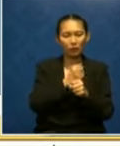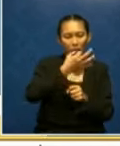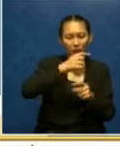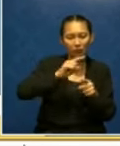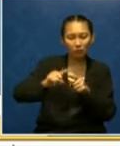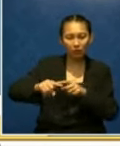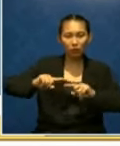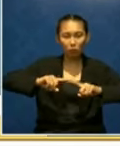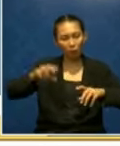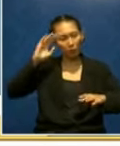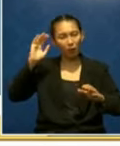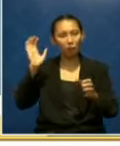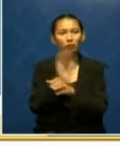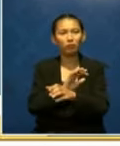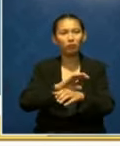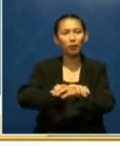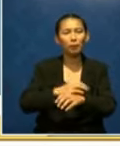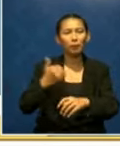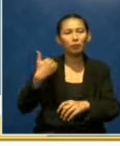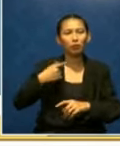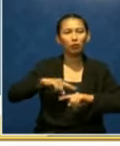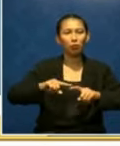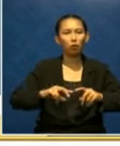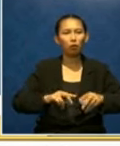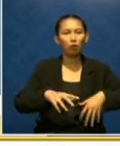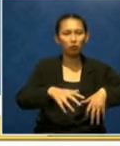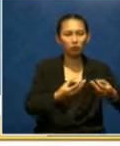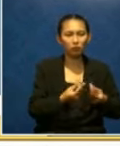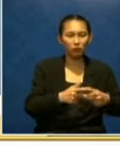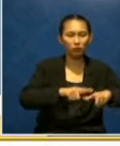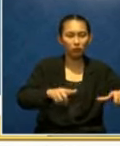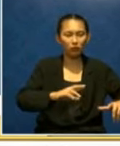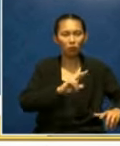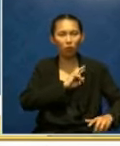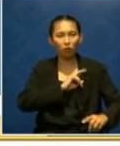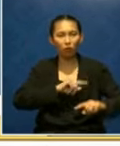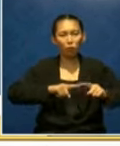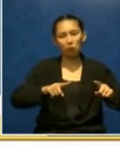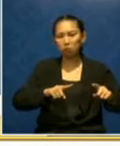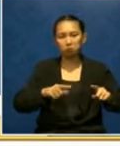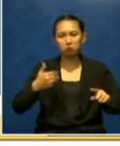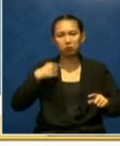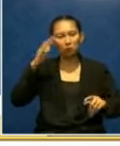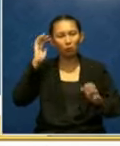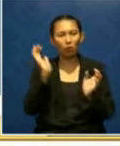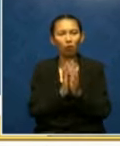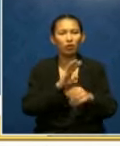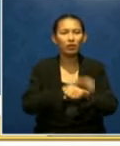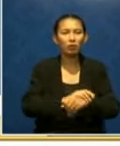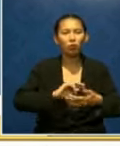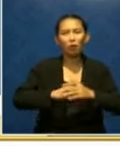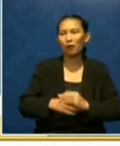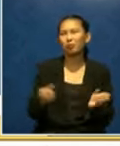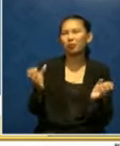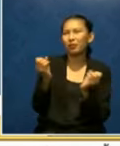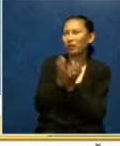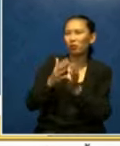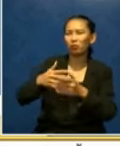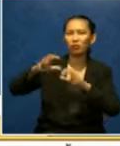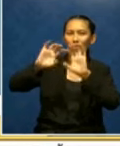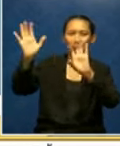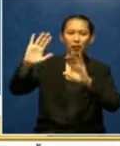สุจริตเนี่ยแหละค่ะเป็นที่ดินของตนเองแท้ๆนะคะแต่ว่าถูกคุกคามทำให้ประชาชนไม่อยากมีปัญหากับรัฐนะคะจึงต้อง